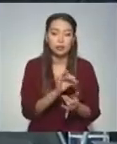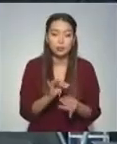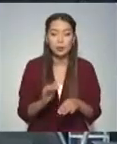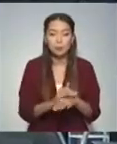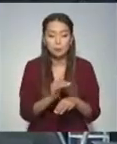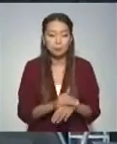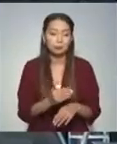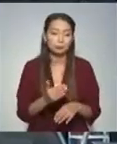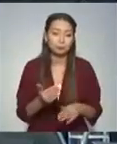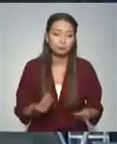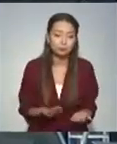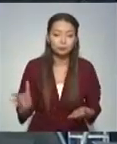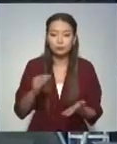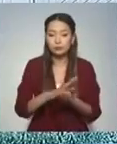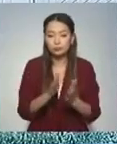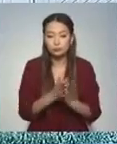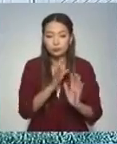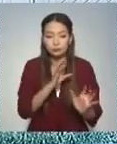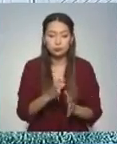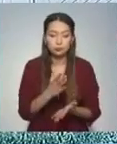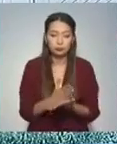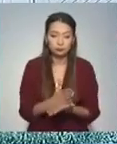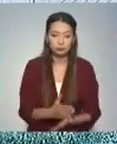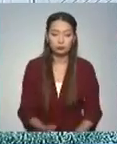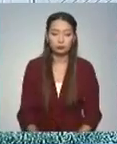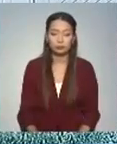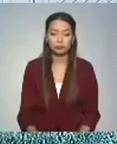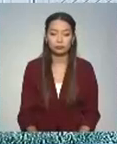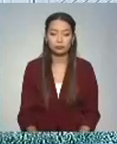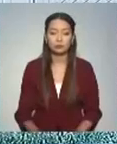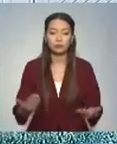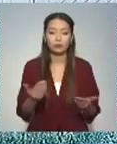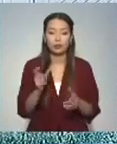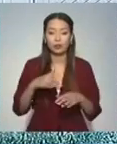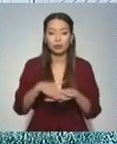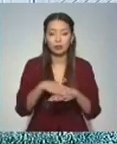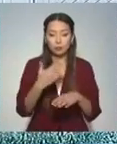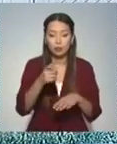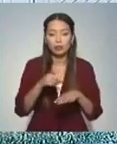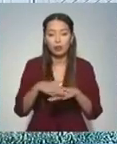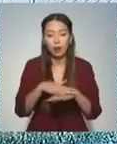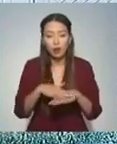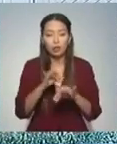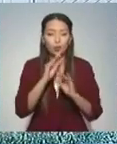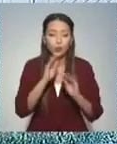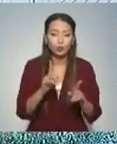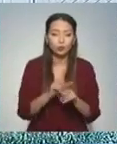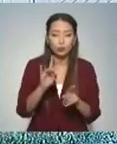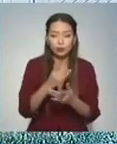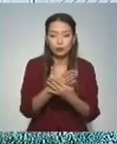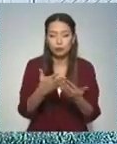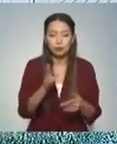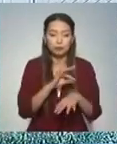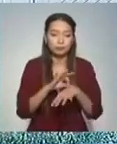өмір сүруіне барлық жағдай жасалған. Абай діни ұғымдарының арқасында халқының рухындағы діни түсініктерді